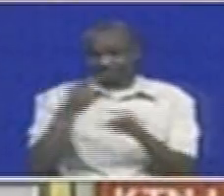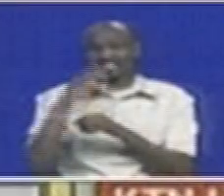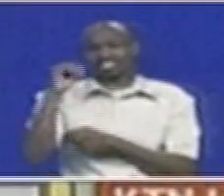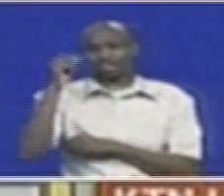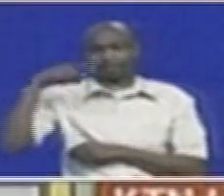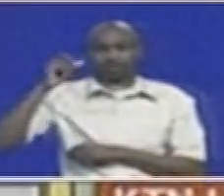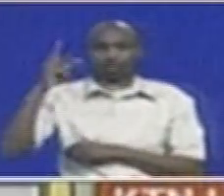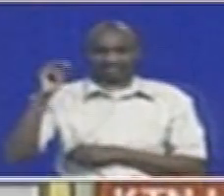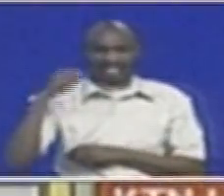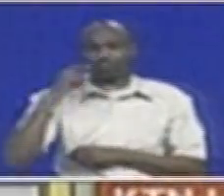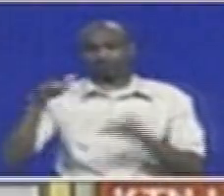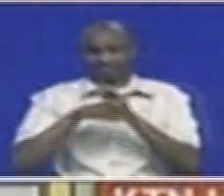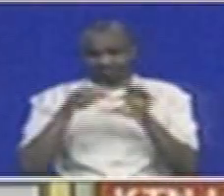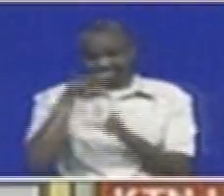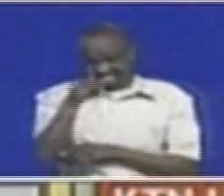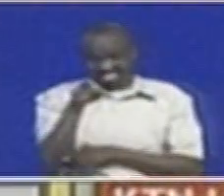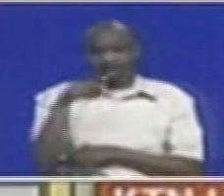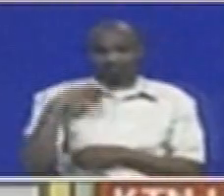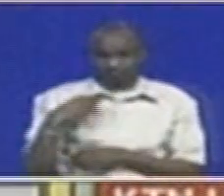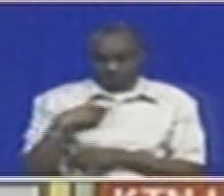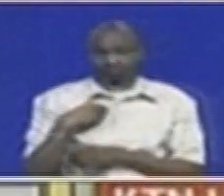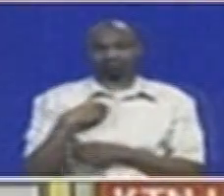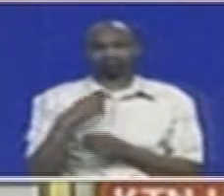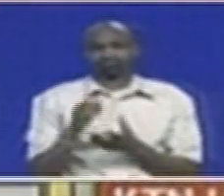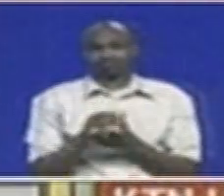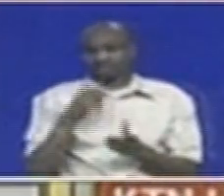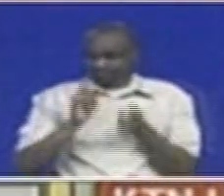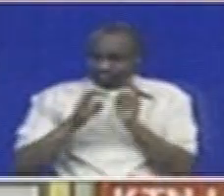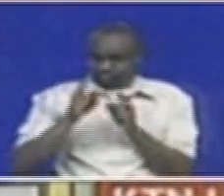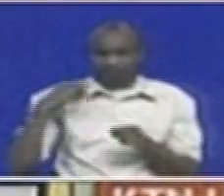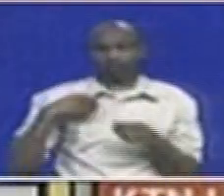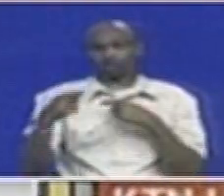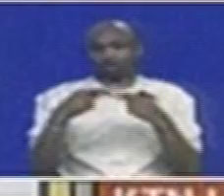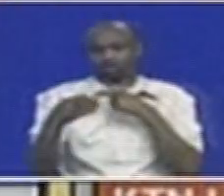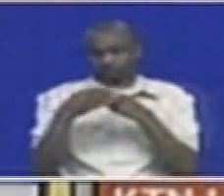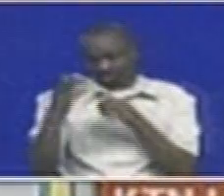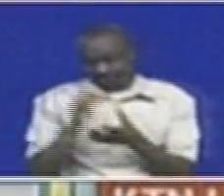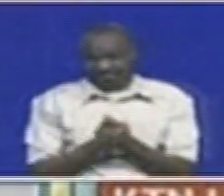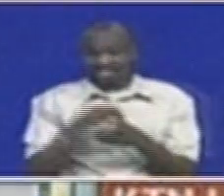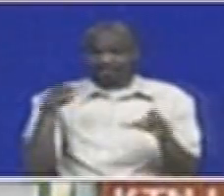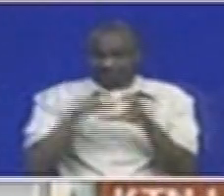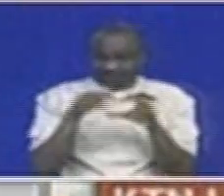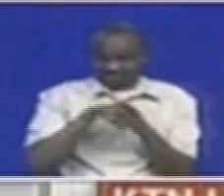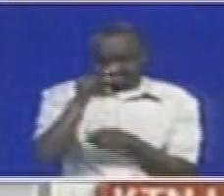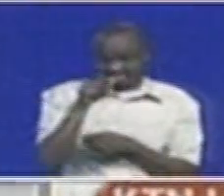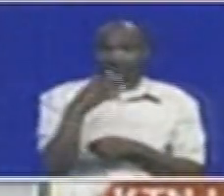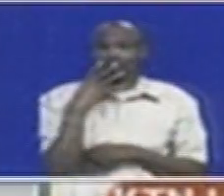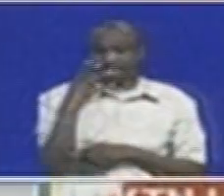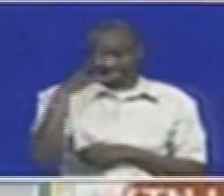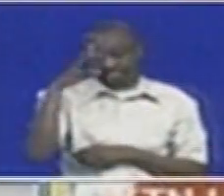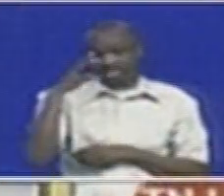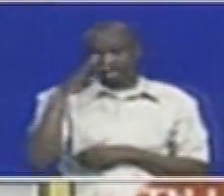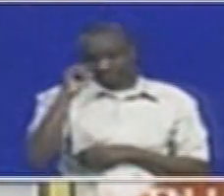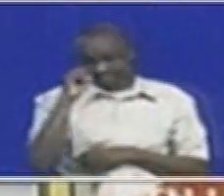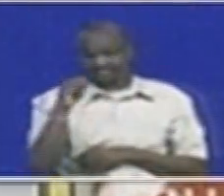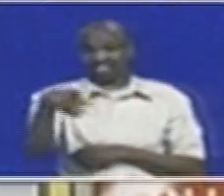waliojitokeza kushiriki makala ya pili ya mbio za chama cha riadha nchini kwa wanariadha wa mbio fupi. Alishiriki mbio za mita 400 ambapo alimaliza